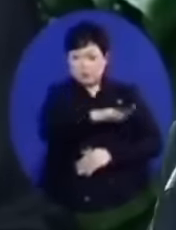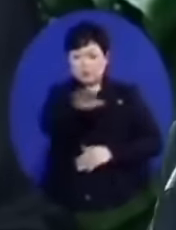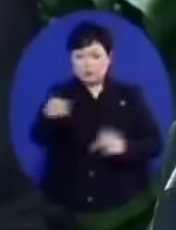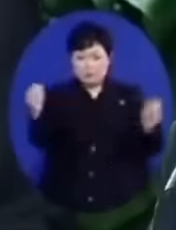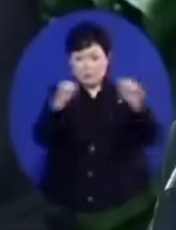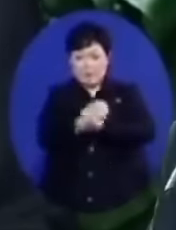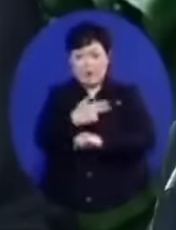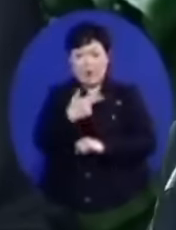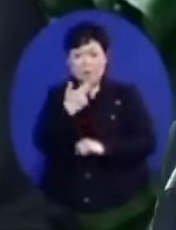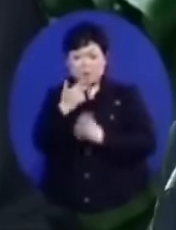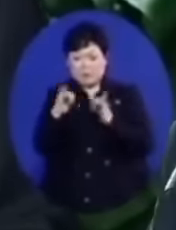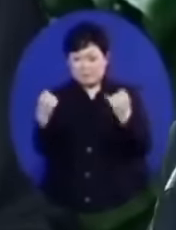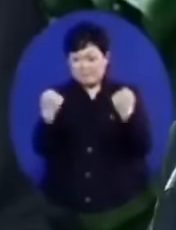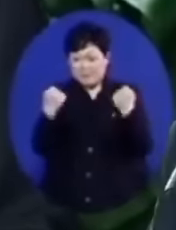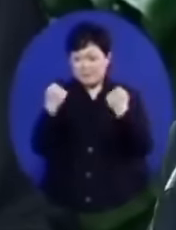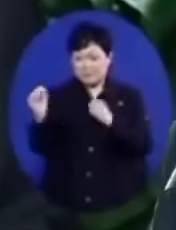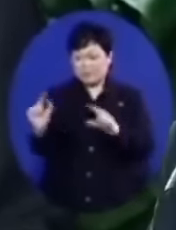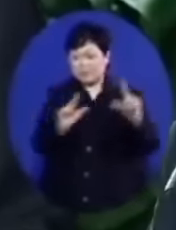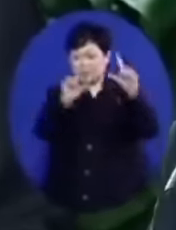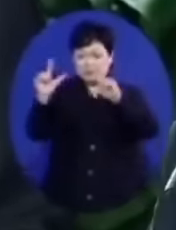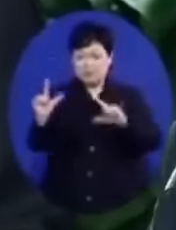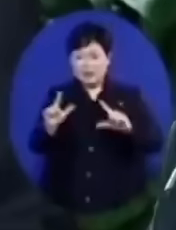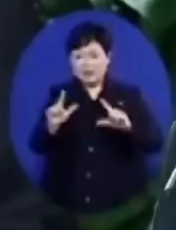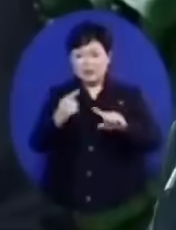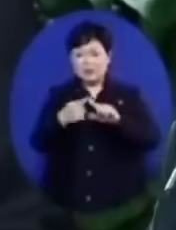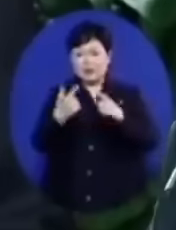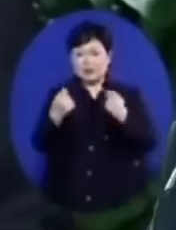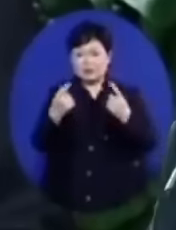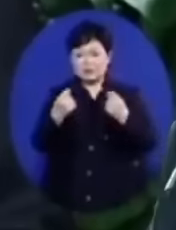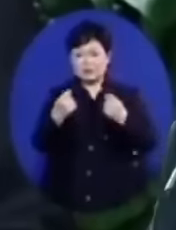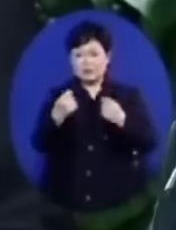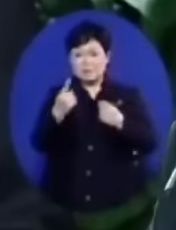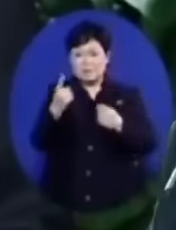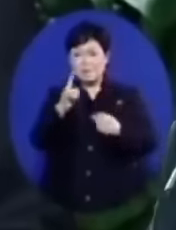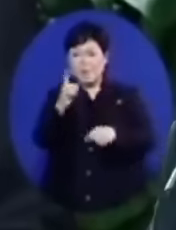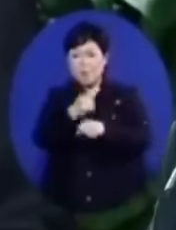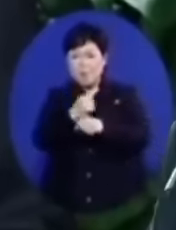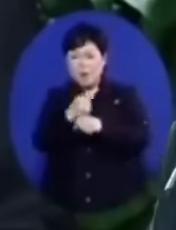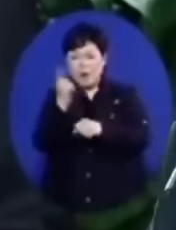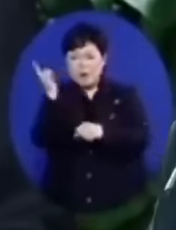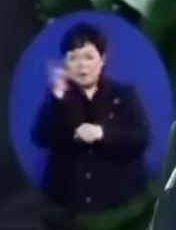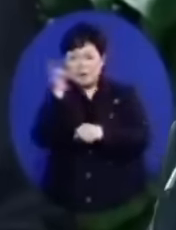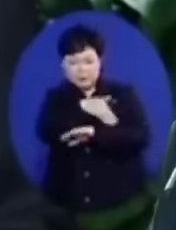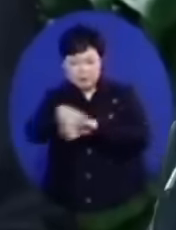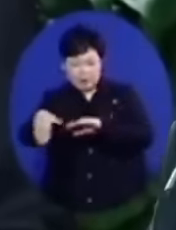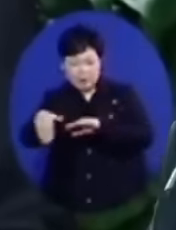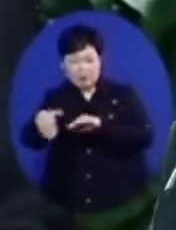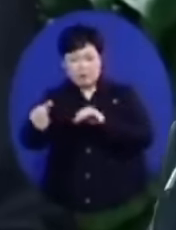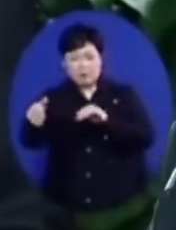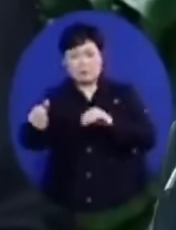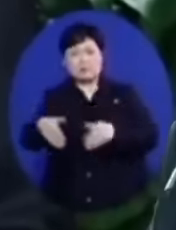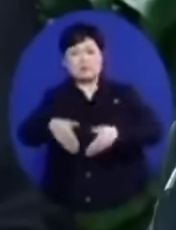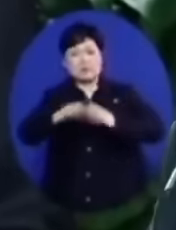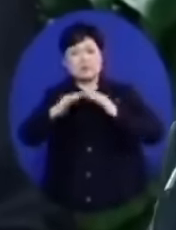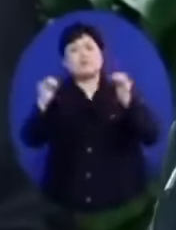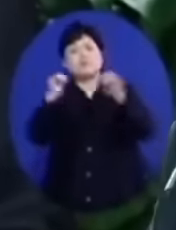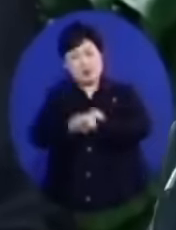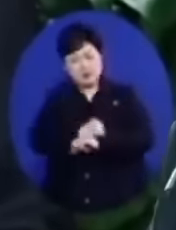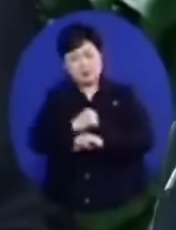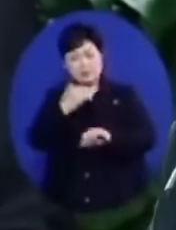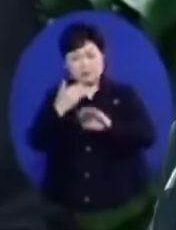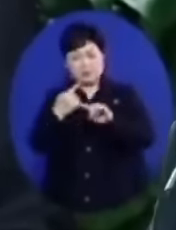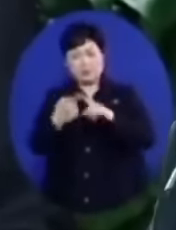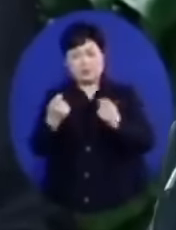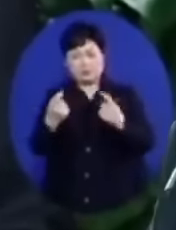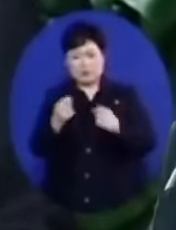우리 사람 중심으로 살자, 그와 같은 계획을 세웠다가 망하고 마는 것입니다. 성경에